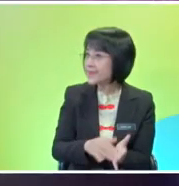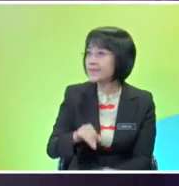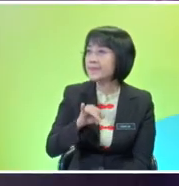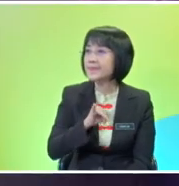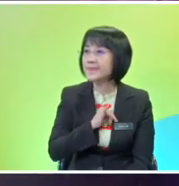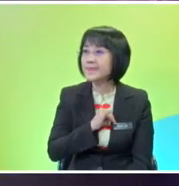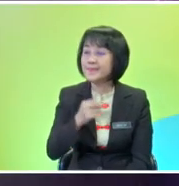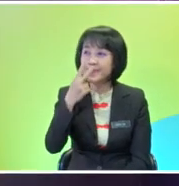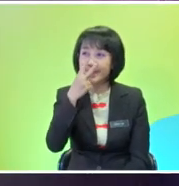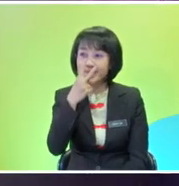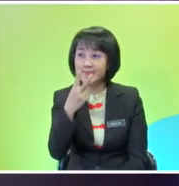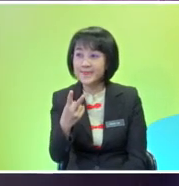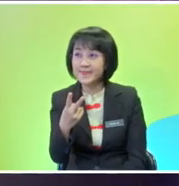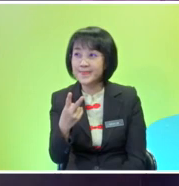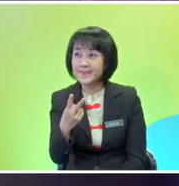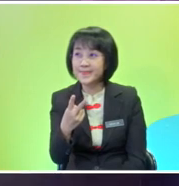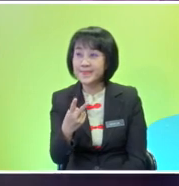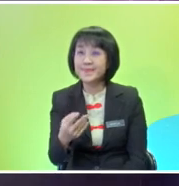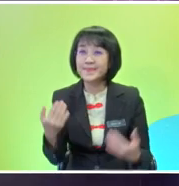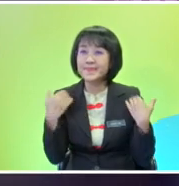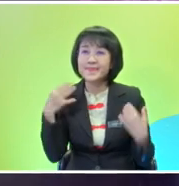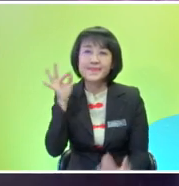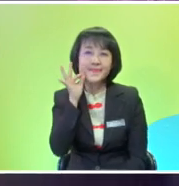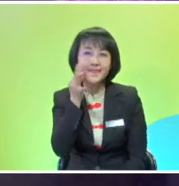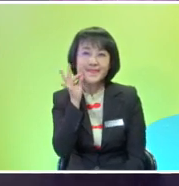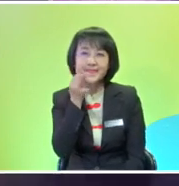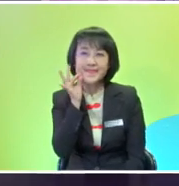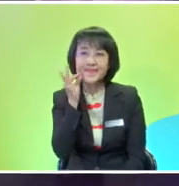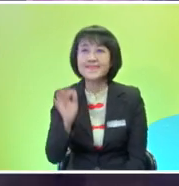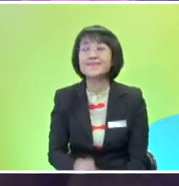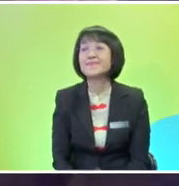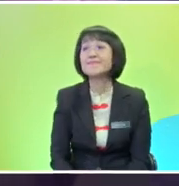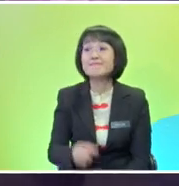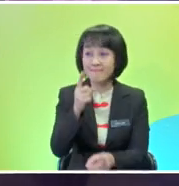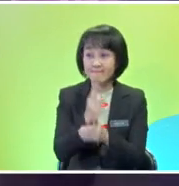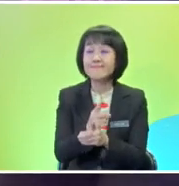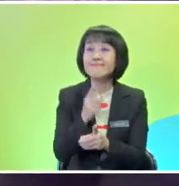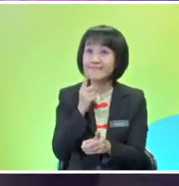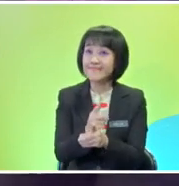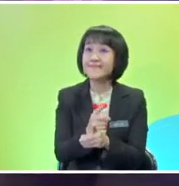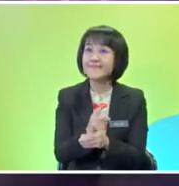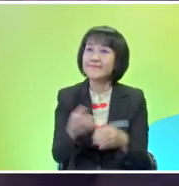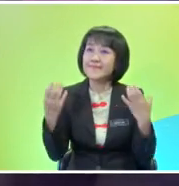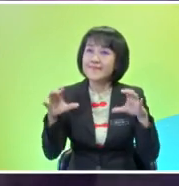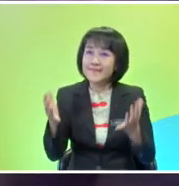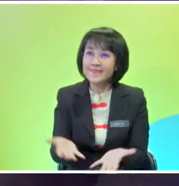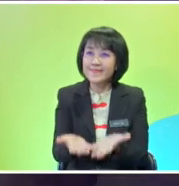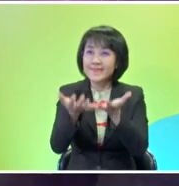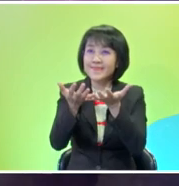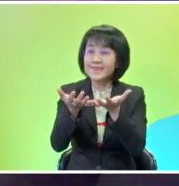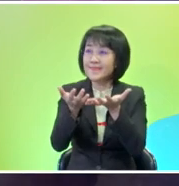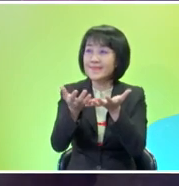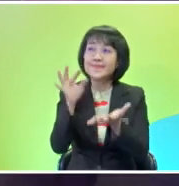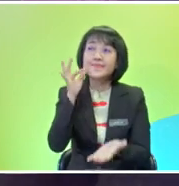Ha mana Mira saya nampak Cikgu ada buah betul ha Cuba angkat buah Tu baiklah